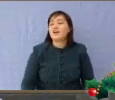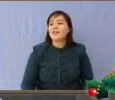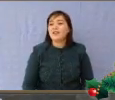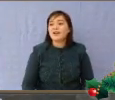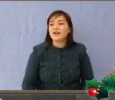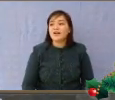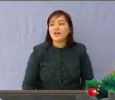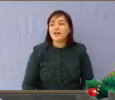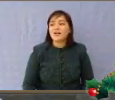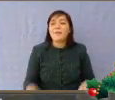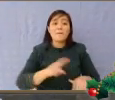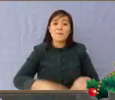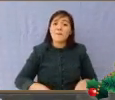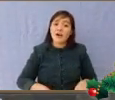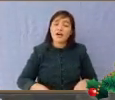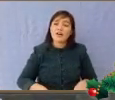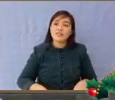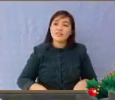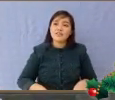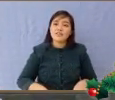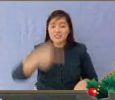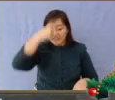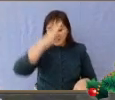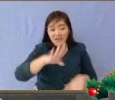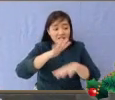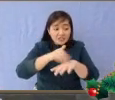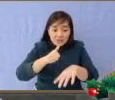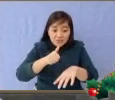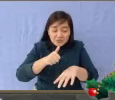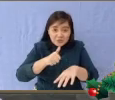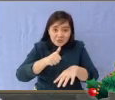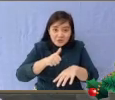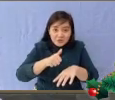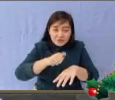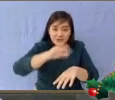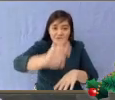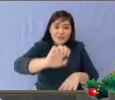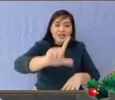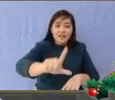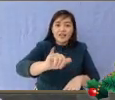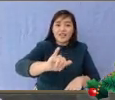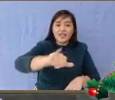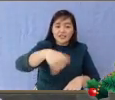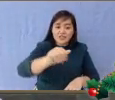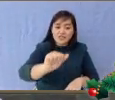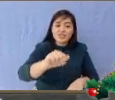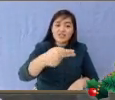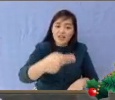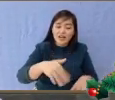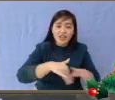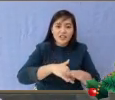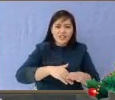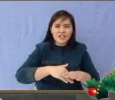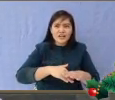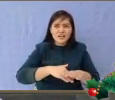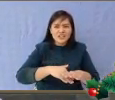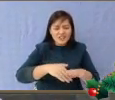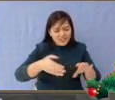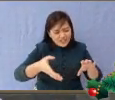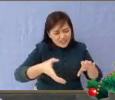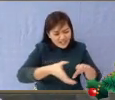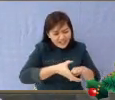Remember, yung maraming mga prophets of old, na dumanas po sila ng matinding pagsubok sa